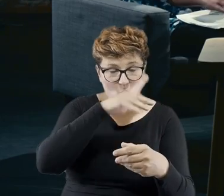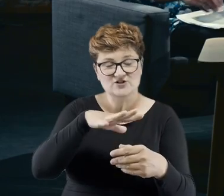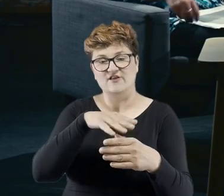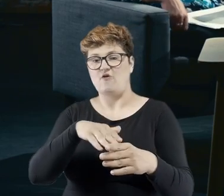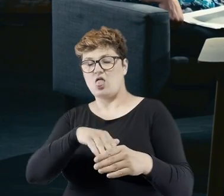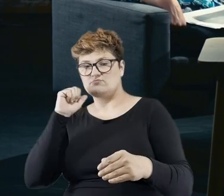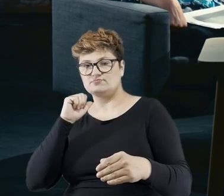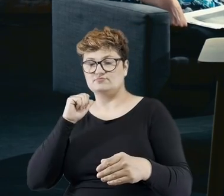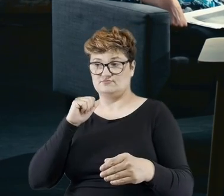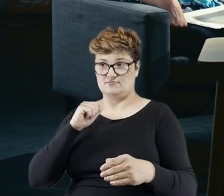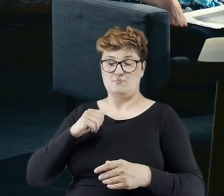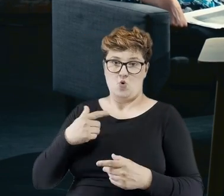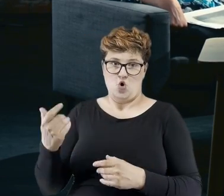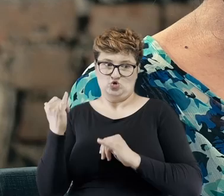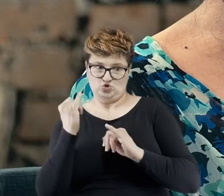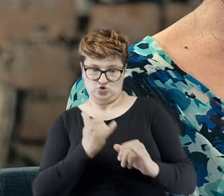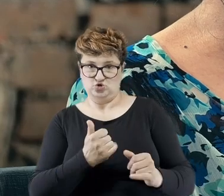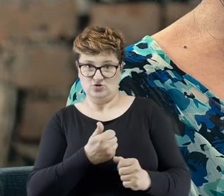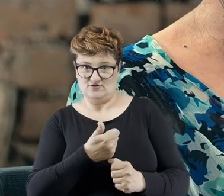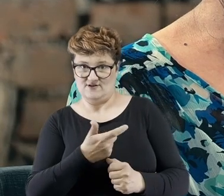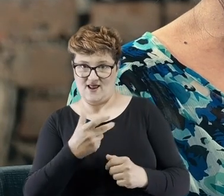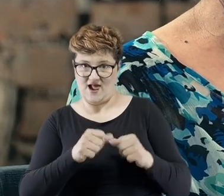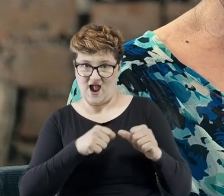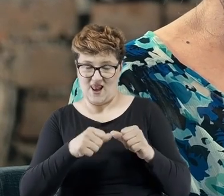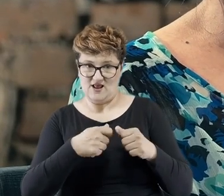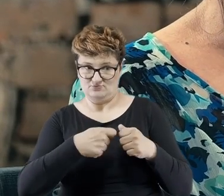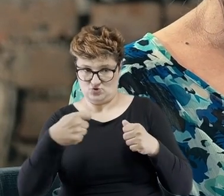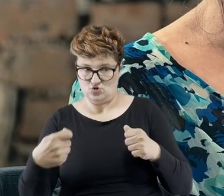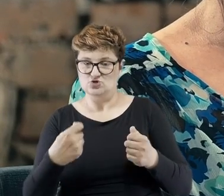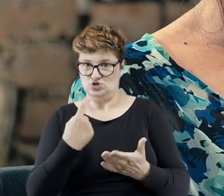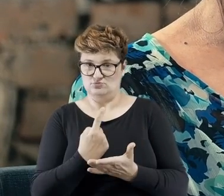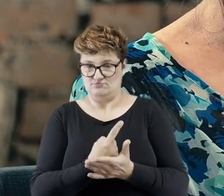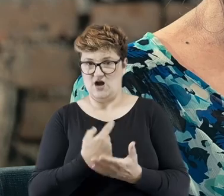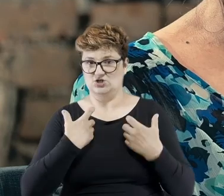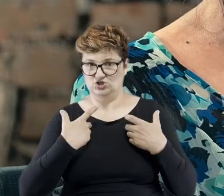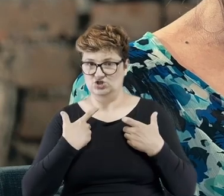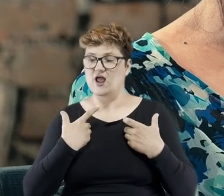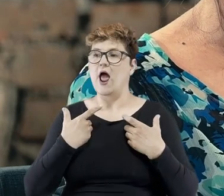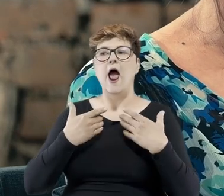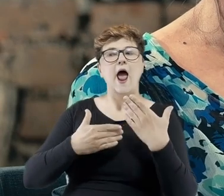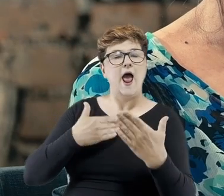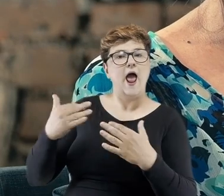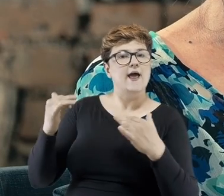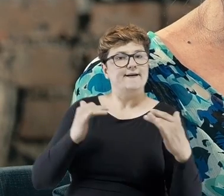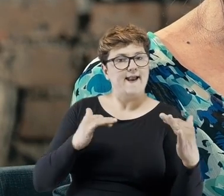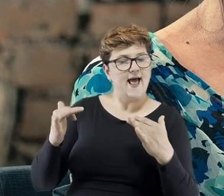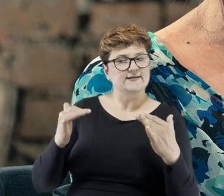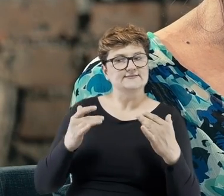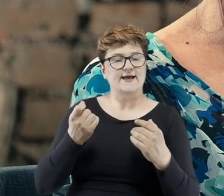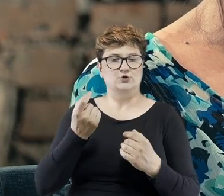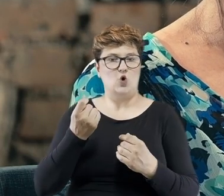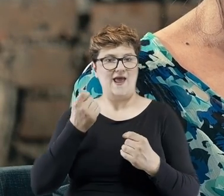rzeczywiście uratowała Przybyszewskiej te kilka lat życia, ale na pewnym etapie przechodzi ta relacja też taki wymiar